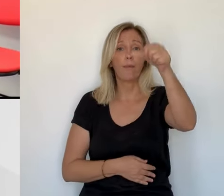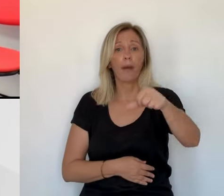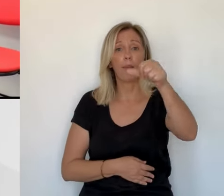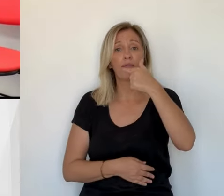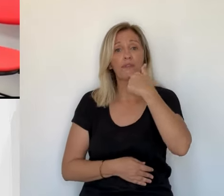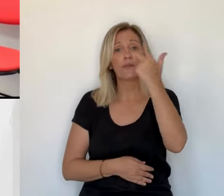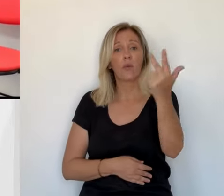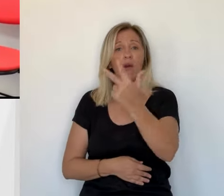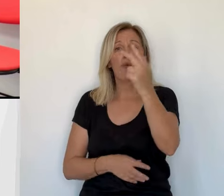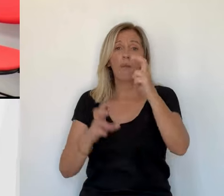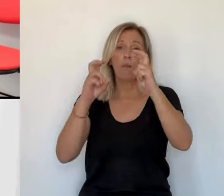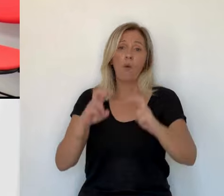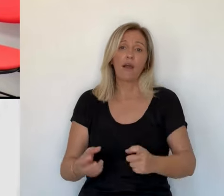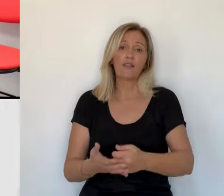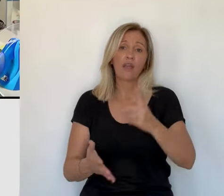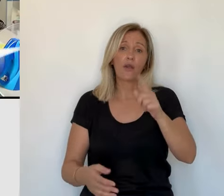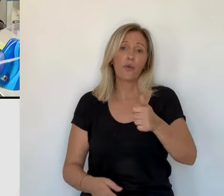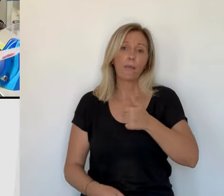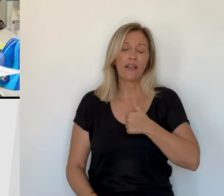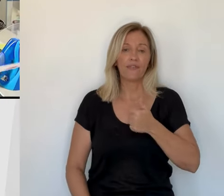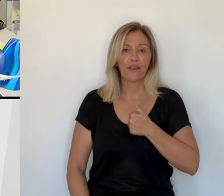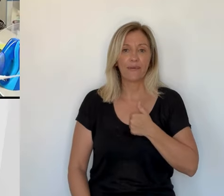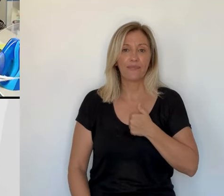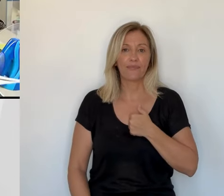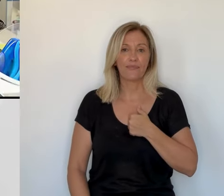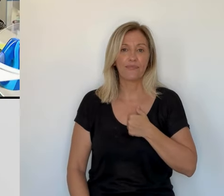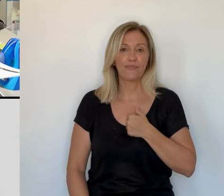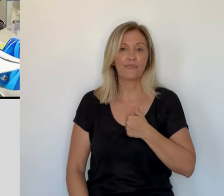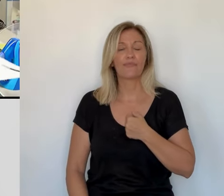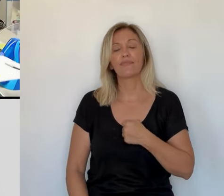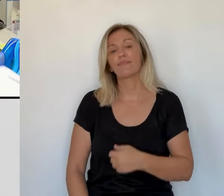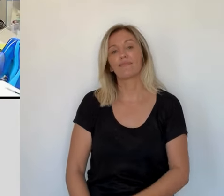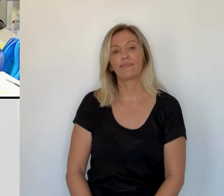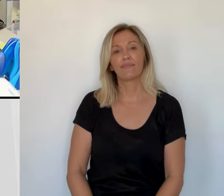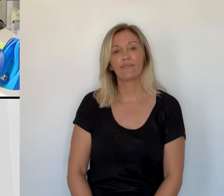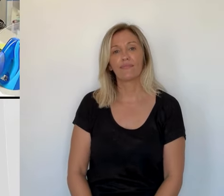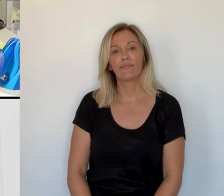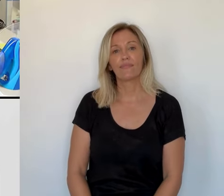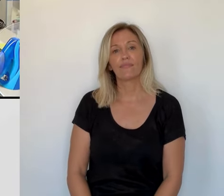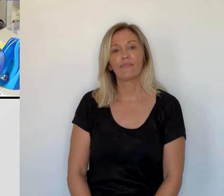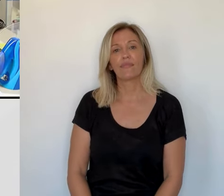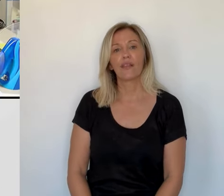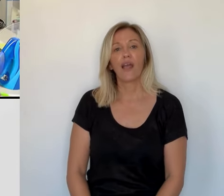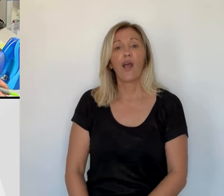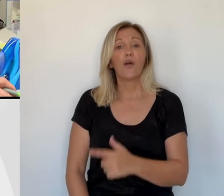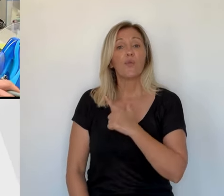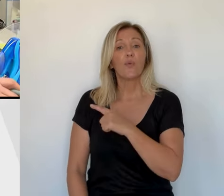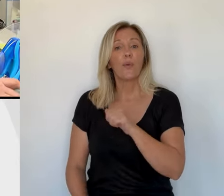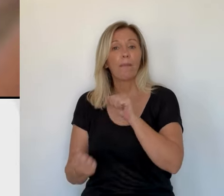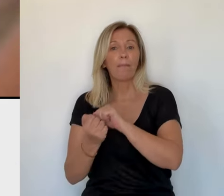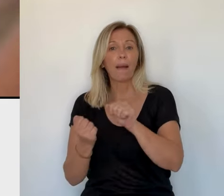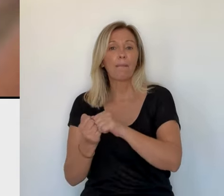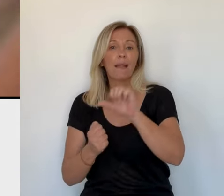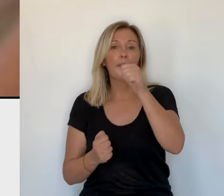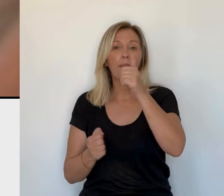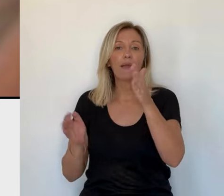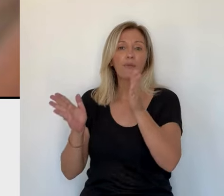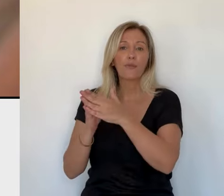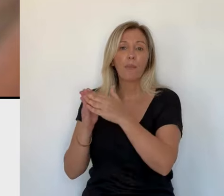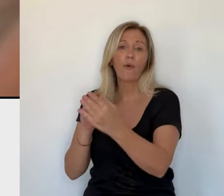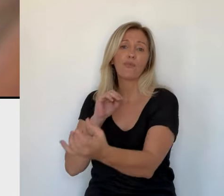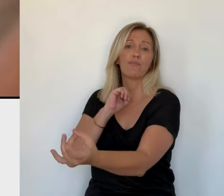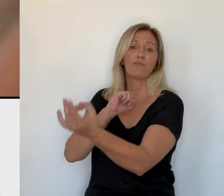ses parents paieront 100 euros par mois. C'est en moyenne 3 fois moins cher que le prix du marché privé. Un soulagement pour la